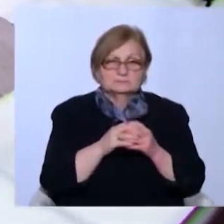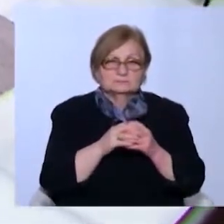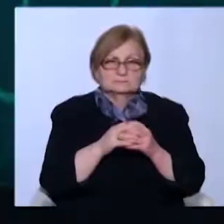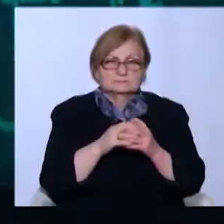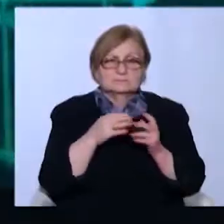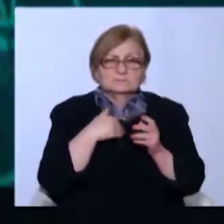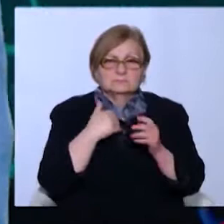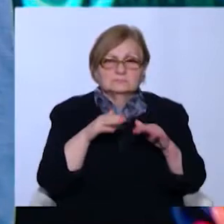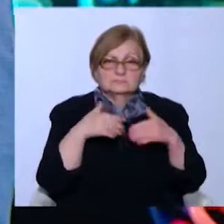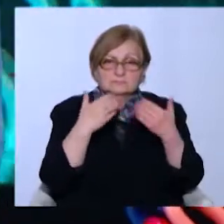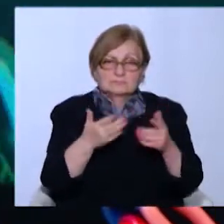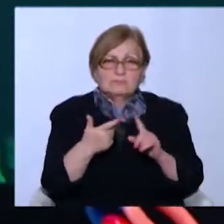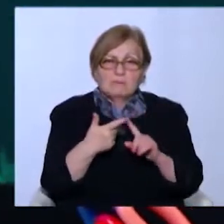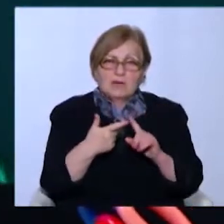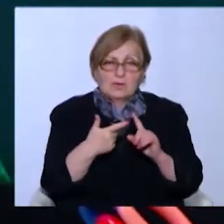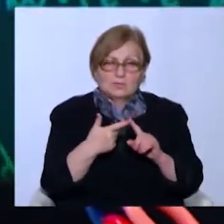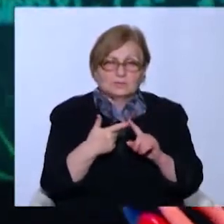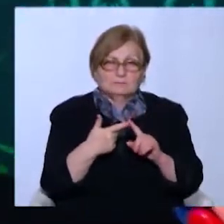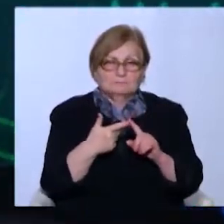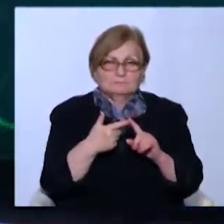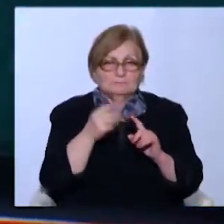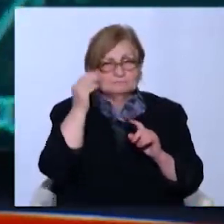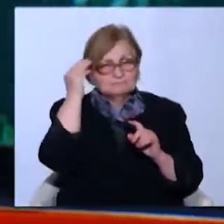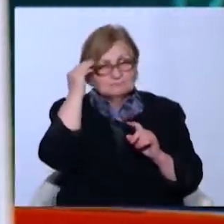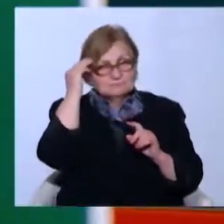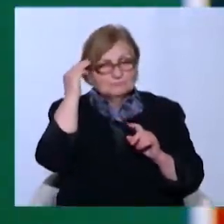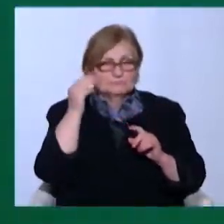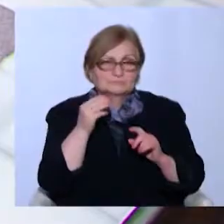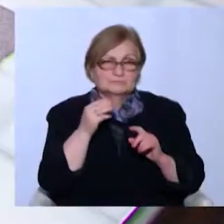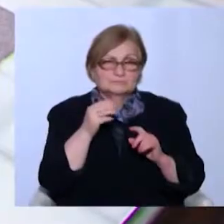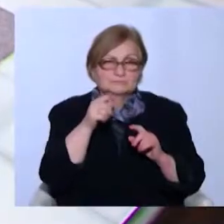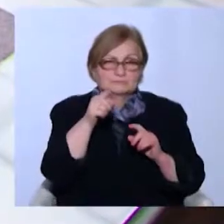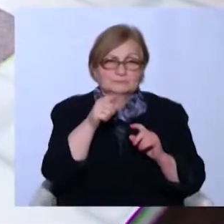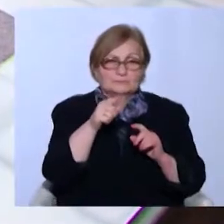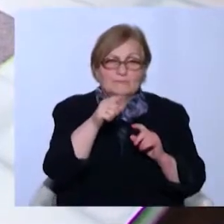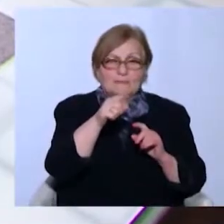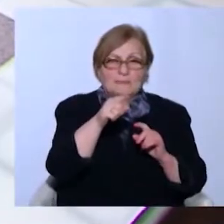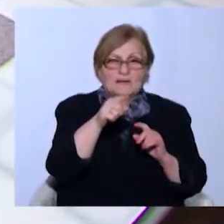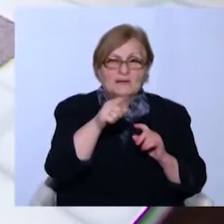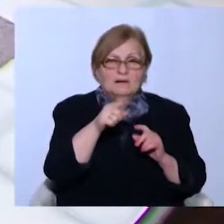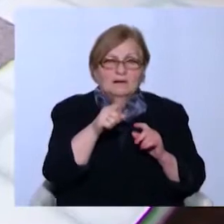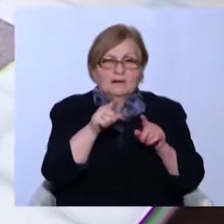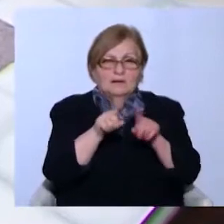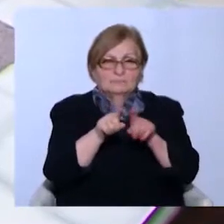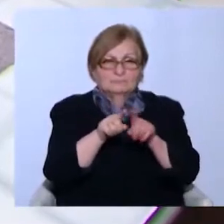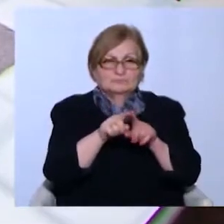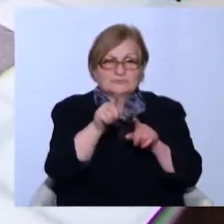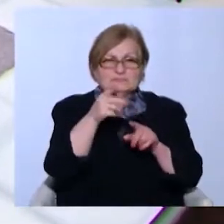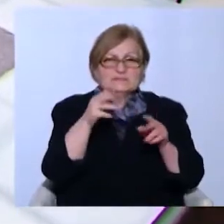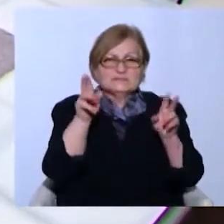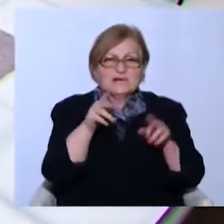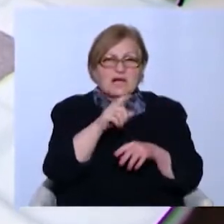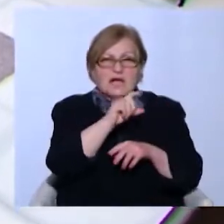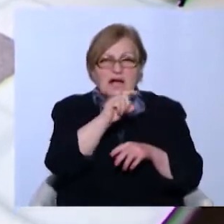მე შემოგთავაზებთ მეორე ვარიანტსაც. თქვათ ამ წრფივი ფუნქციის განტოლება არის y უდრის